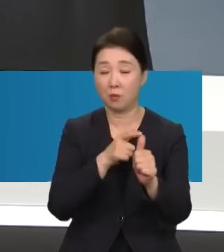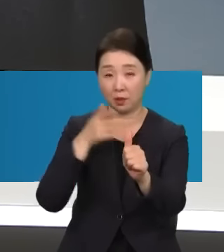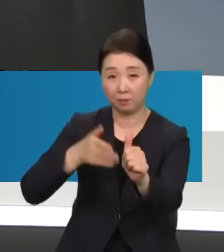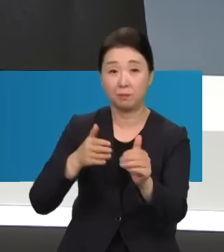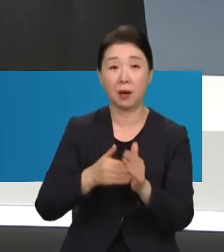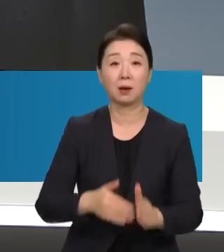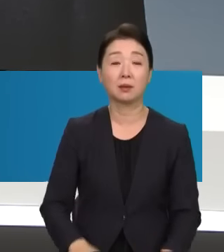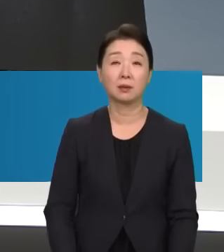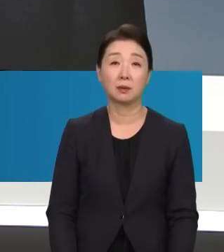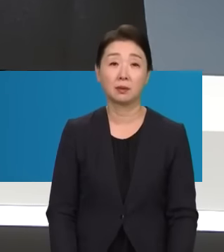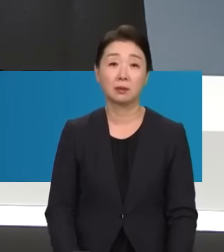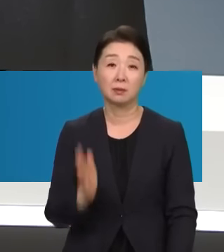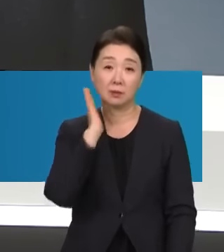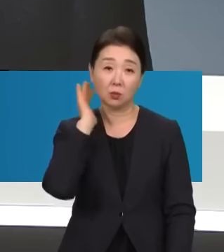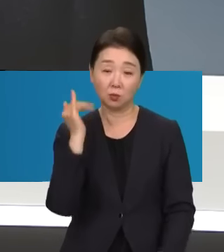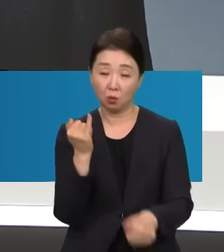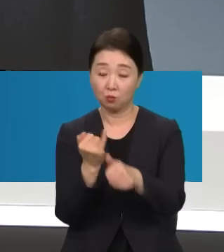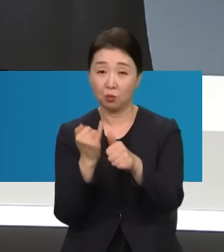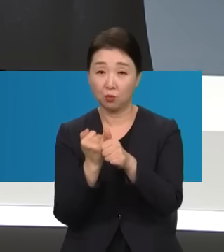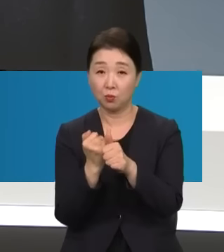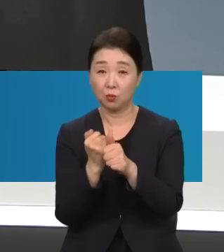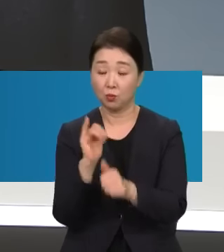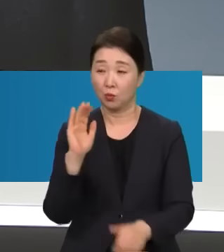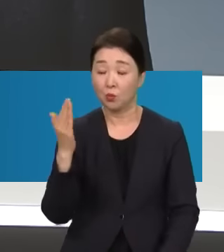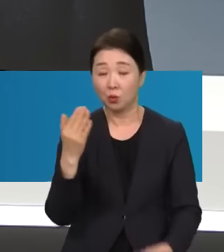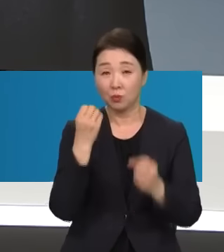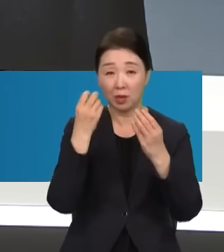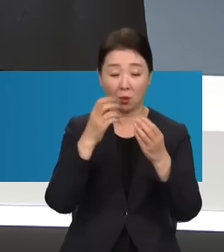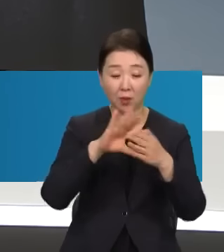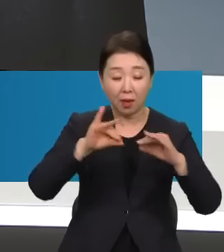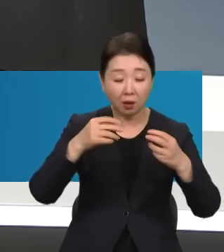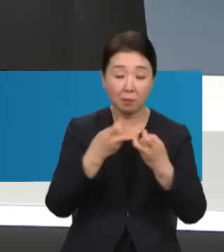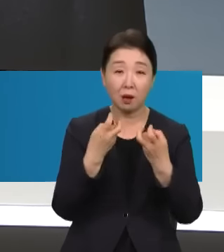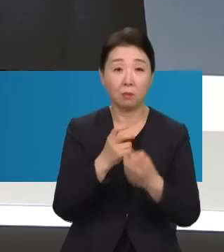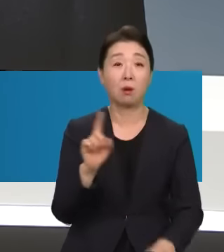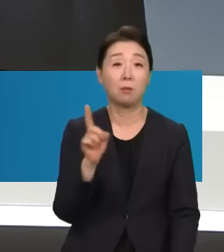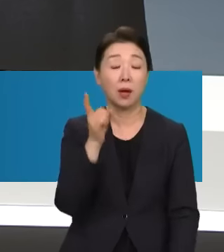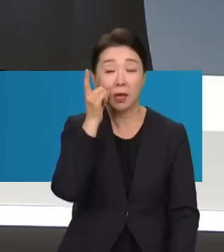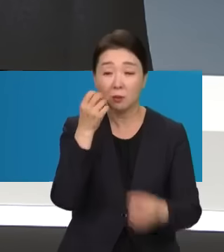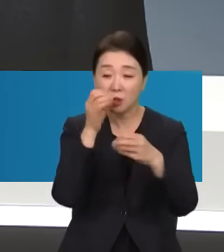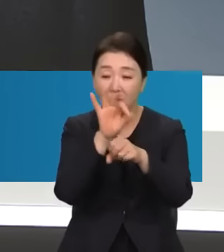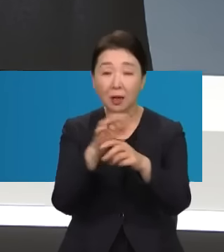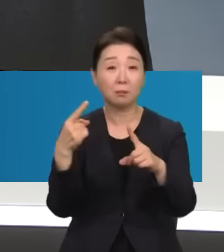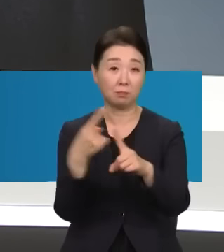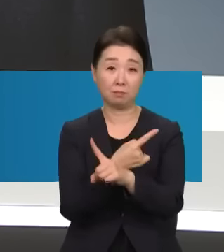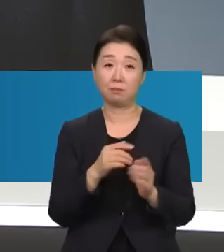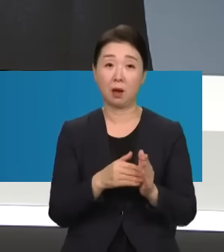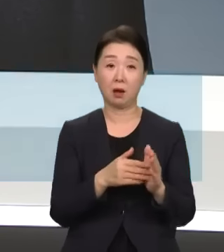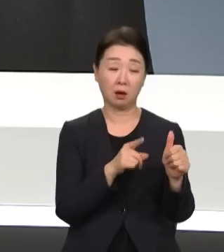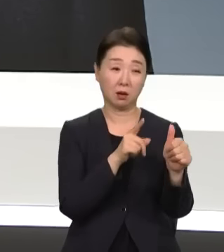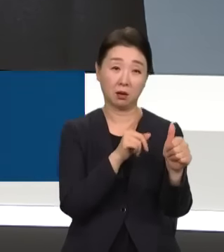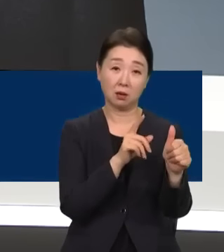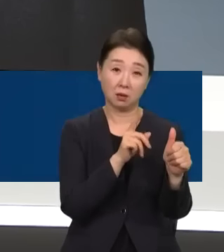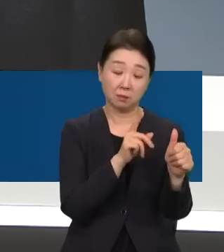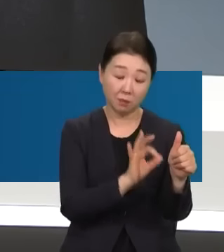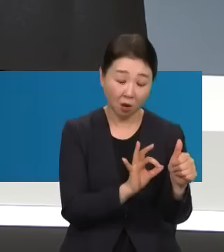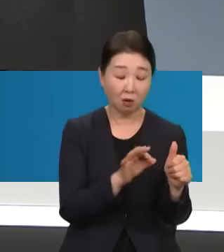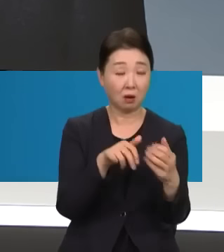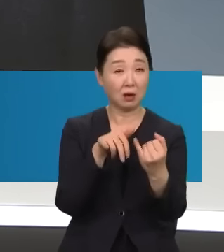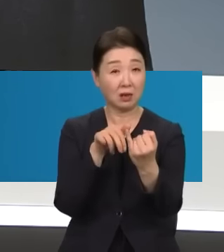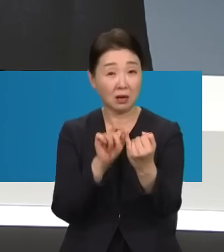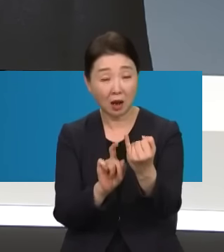요청했습니다. 대통령 부부는 최근 쇄신책이라며 휴대전화를 새로 바꾼 바 있는데 강 씨 등 면태균 씨 주변